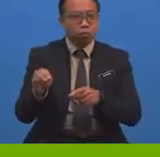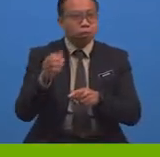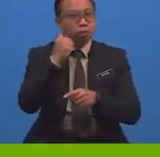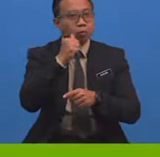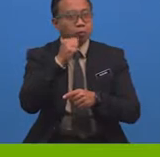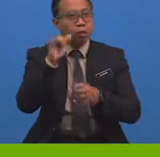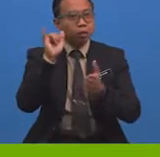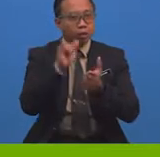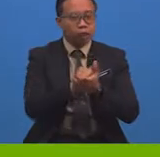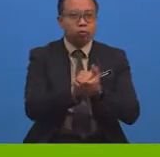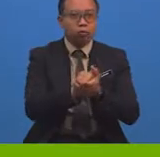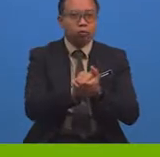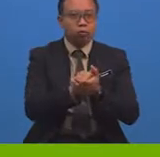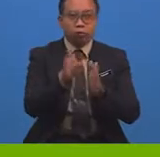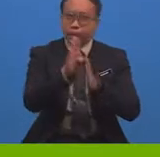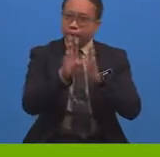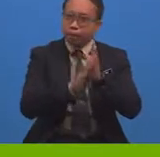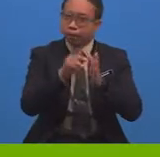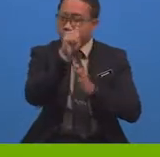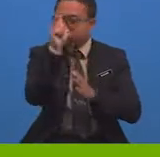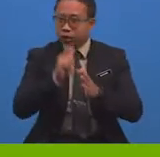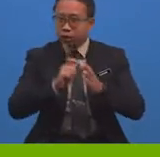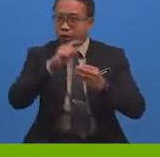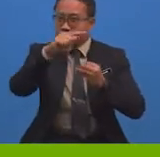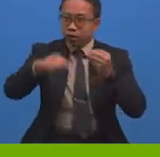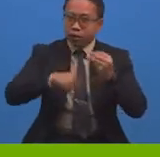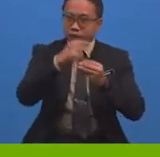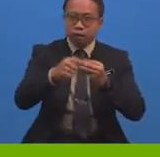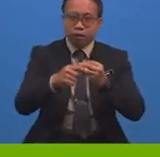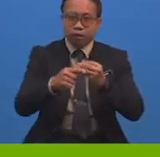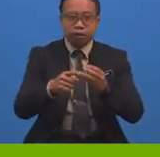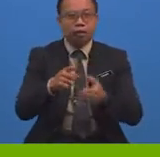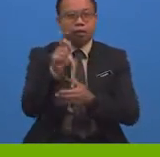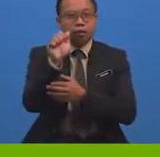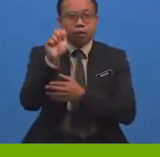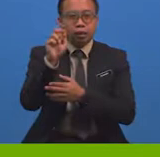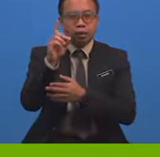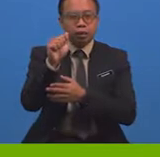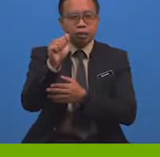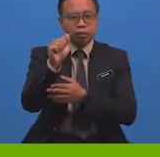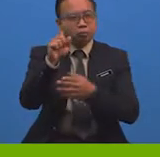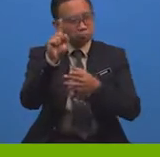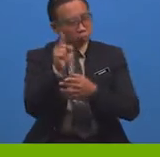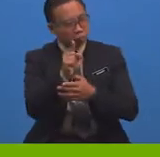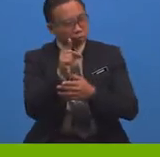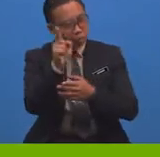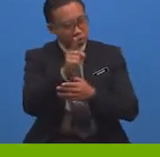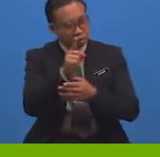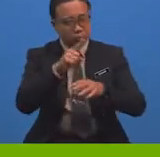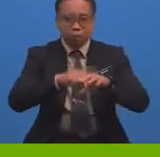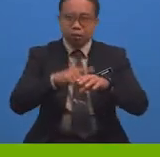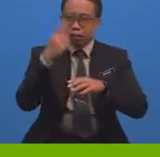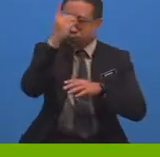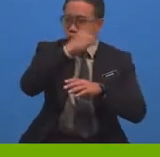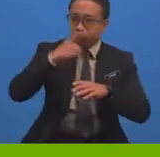itu bertanyakan tentang Tandes singkatan yang terdapat pada mu